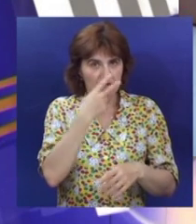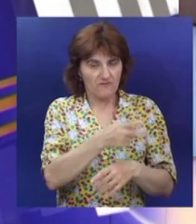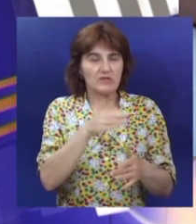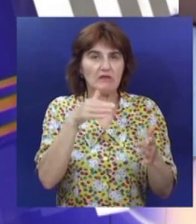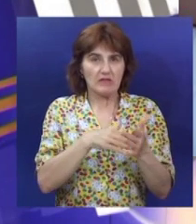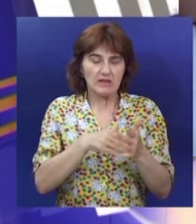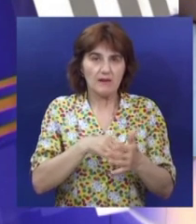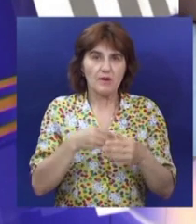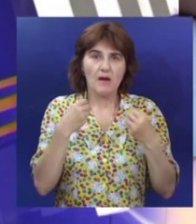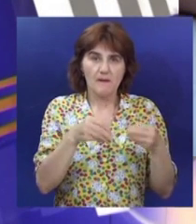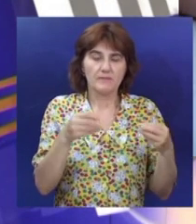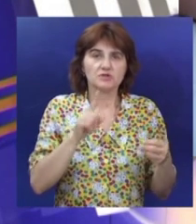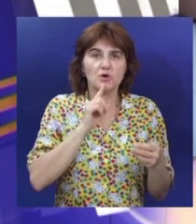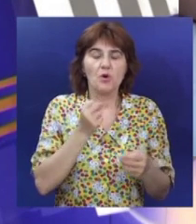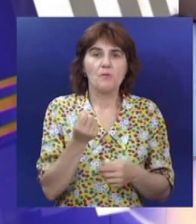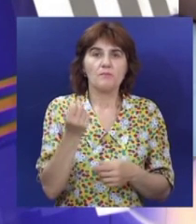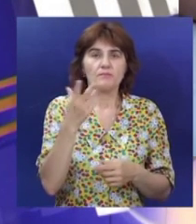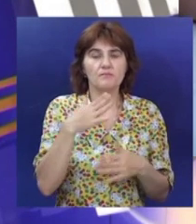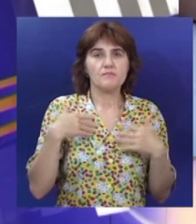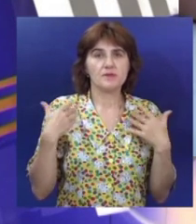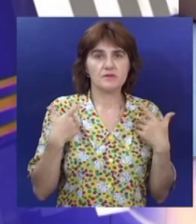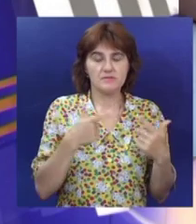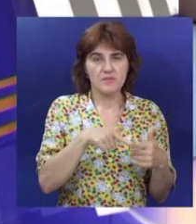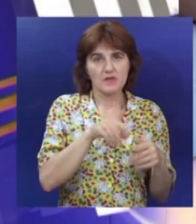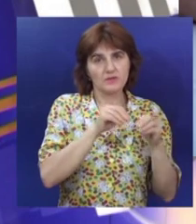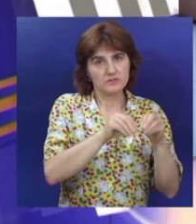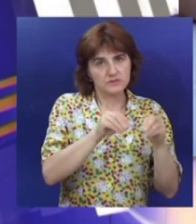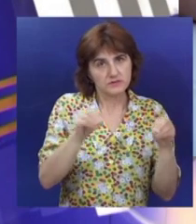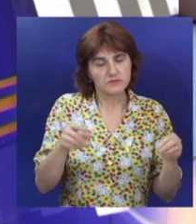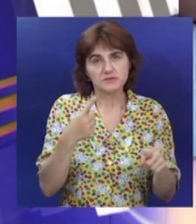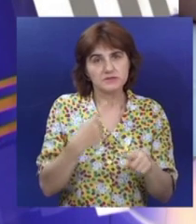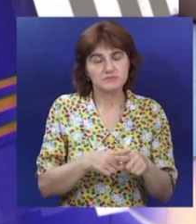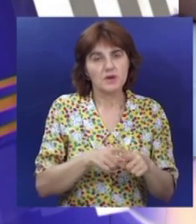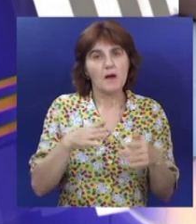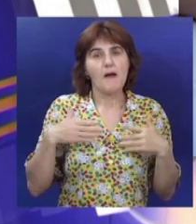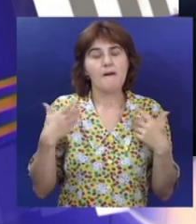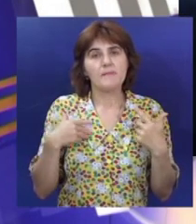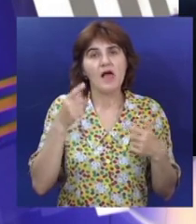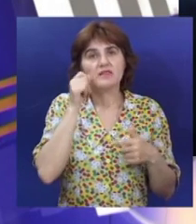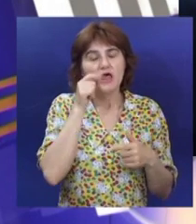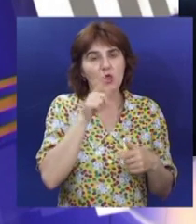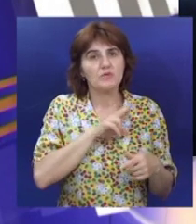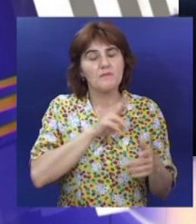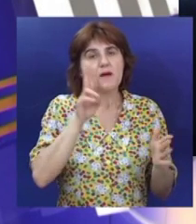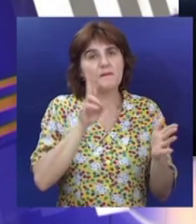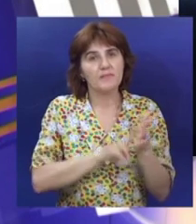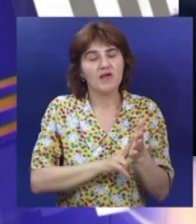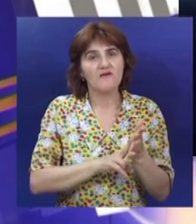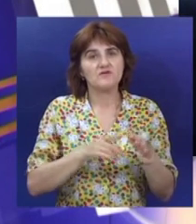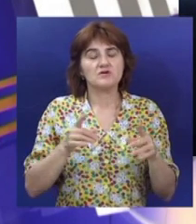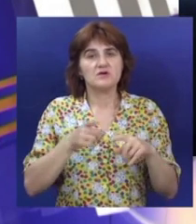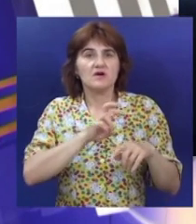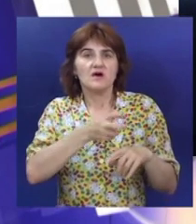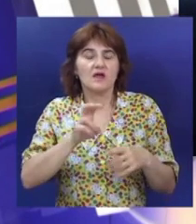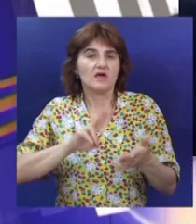Srbiji prepoznali potrebu izdvajanja adolescenata iz ostalih grupa stanovništva. Mladi ljudi koji pohađaju osnovnu i srednju školu imaju